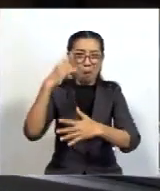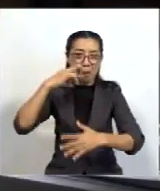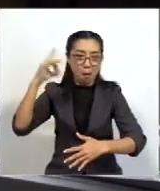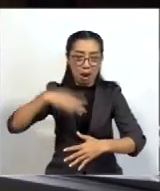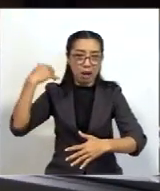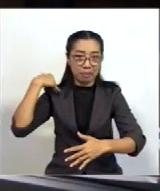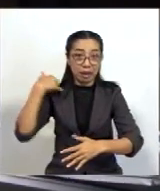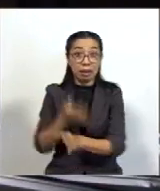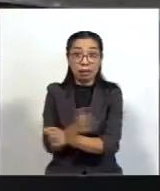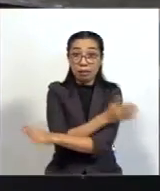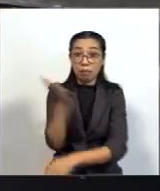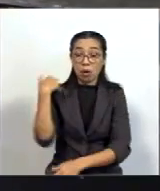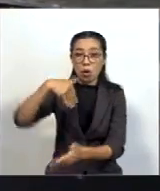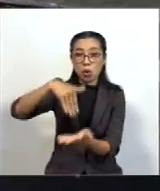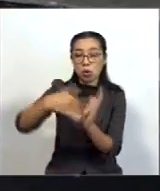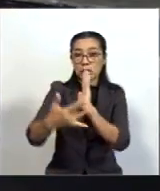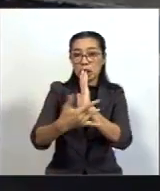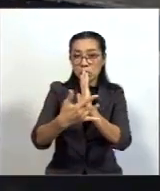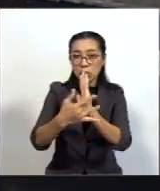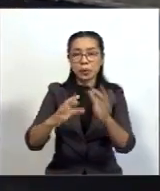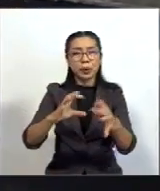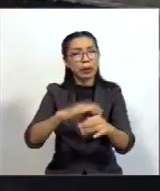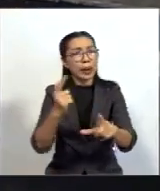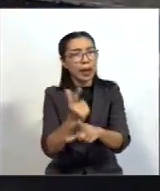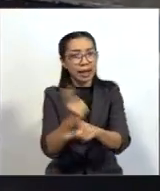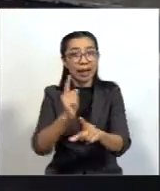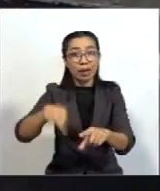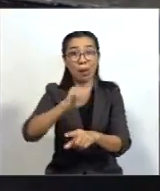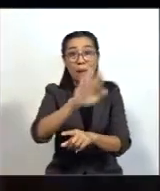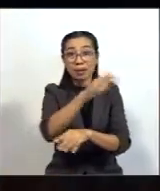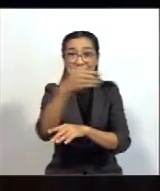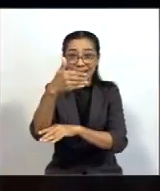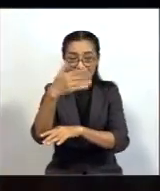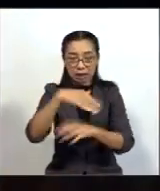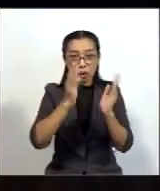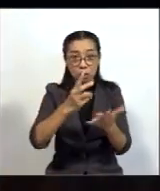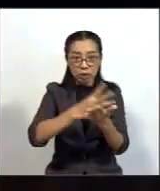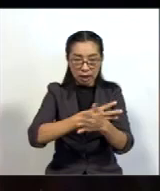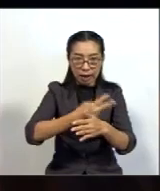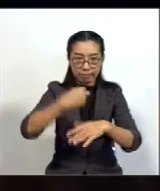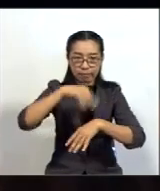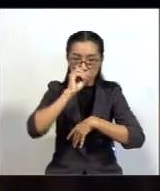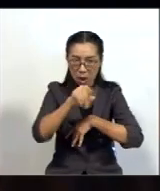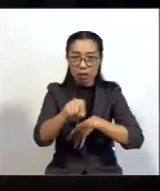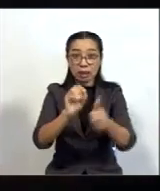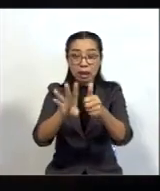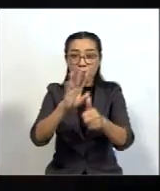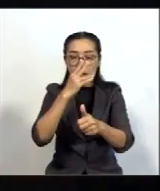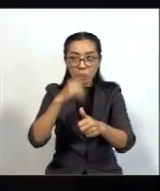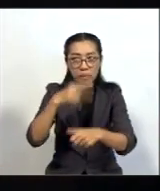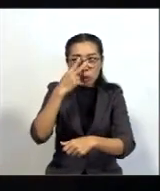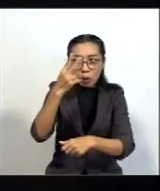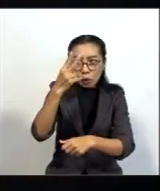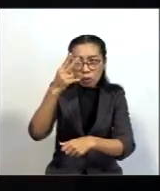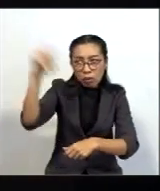ำเคยมีนักวิชาการศูนย์เทคโนโลยีโลหะและวัสดุแห่งชาตินะคะเขาแนะนำวิธีสังเกตการเกิดฟ้าผ่าค่ะคุณผู้ชมมีกฎจำ